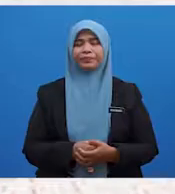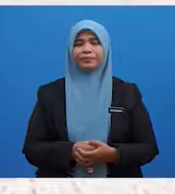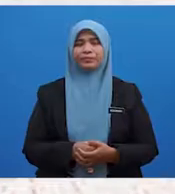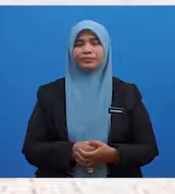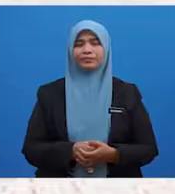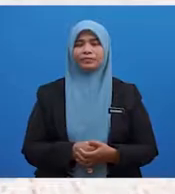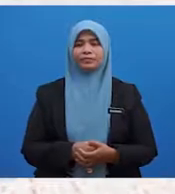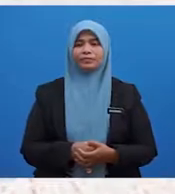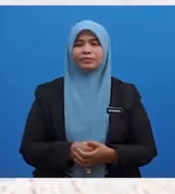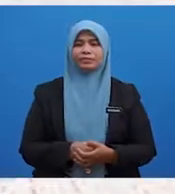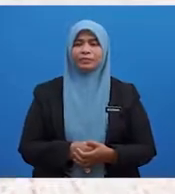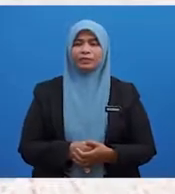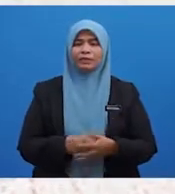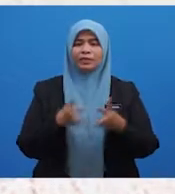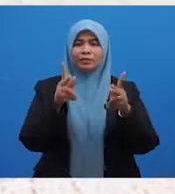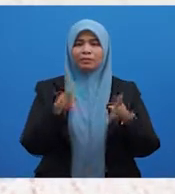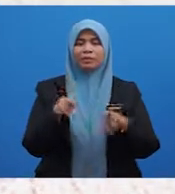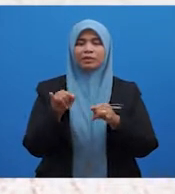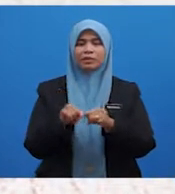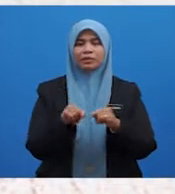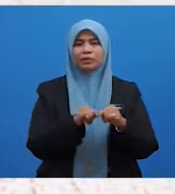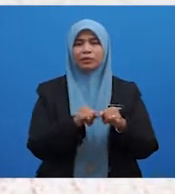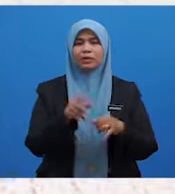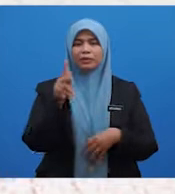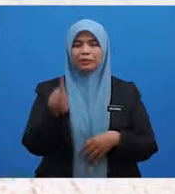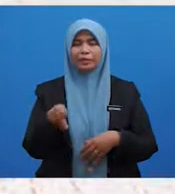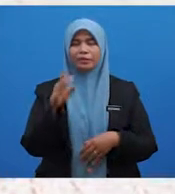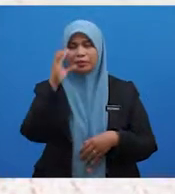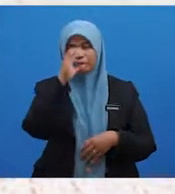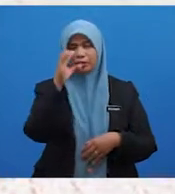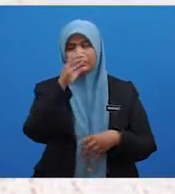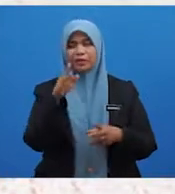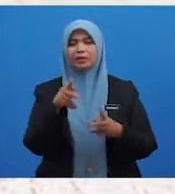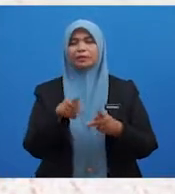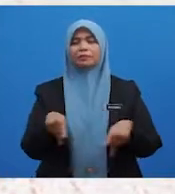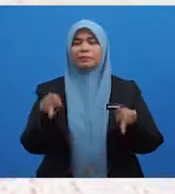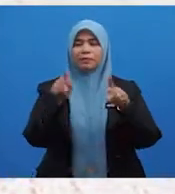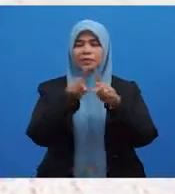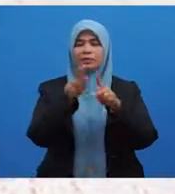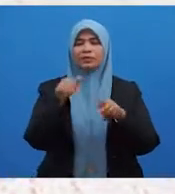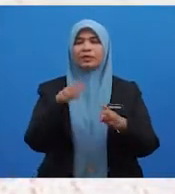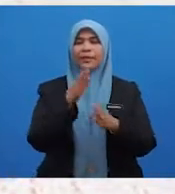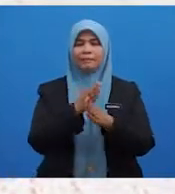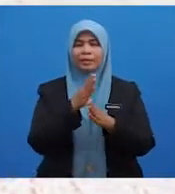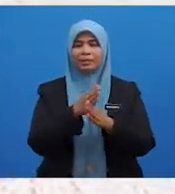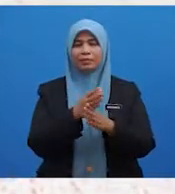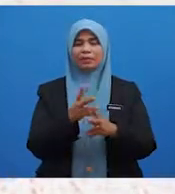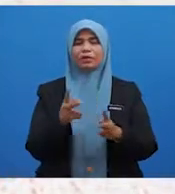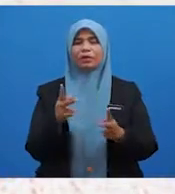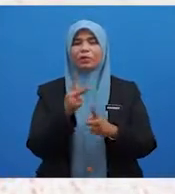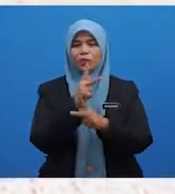soalan. Pelajar juga perlu mencari peristiwa yang benar-benar